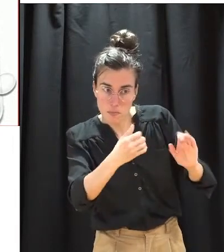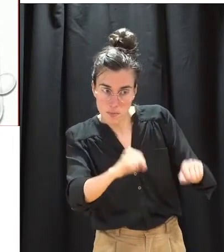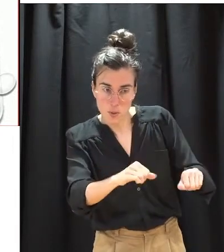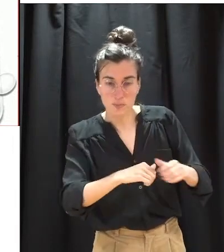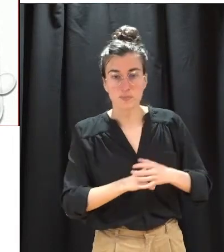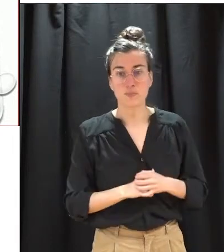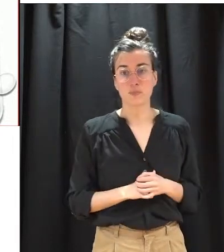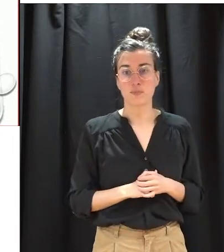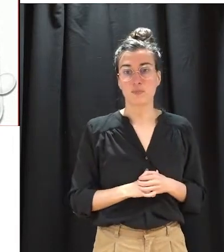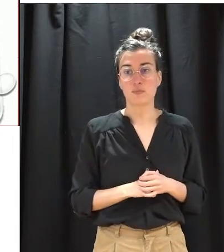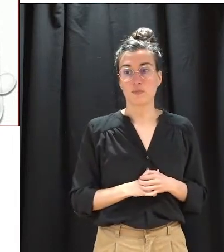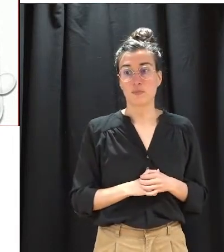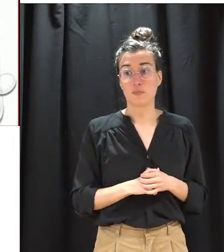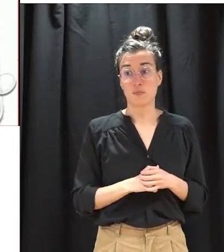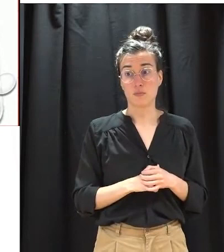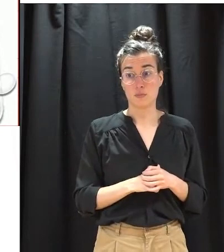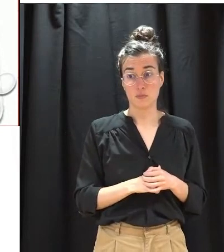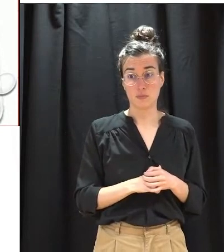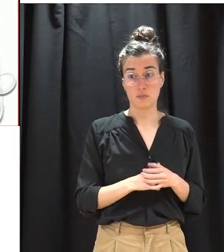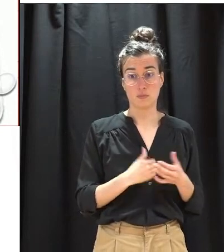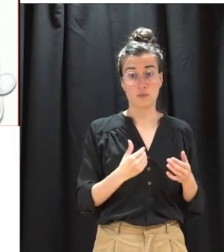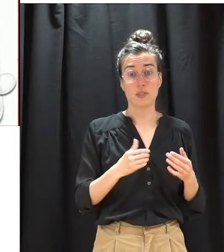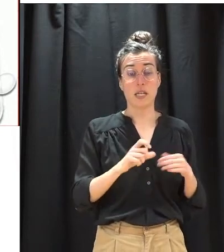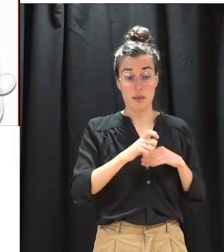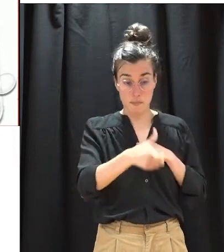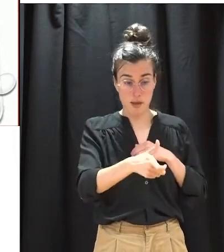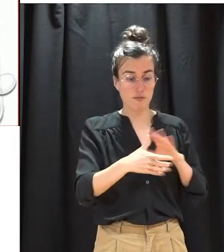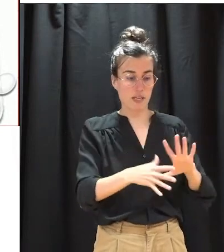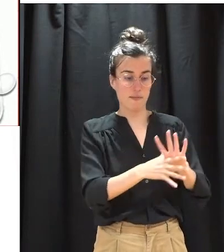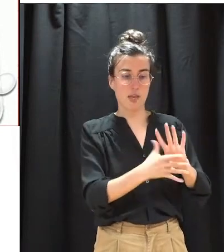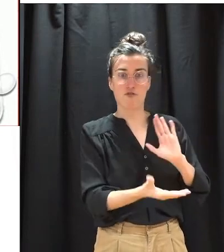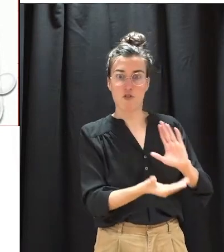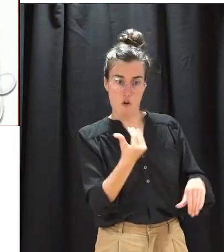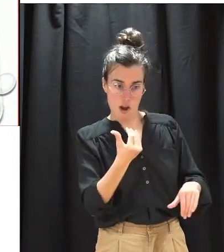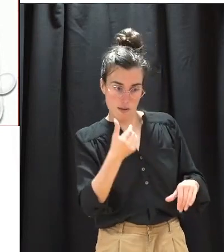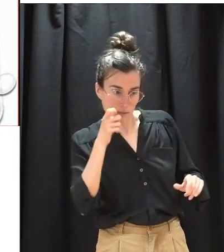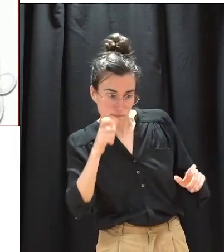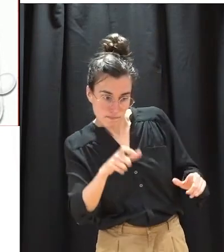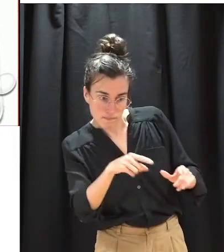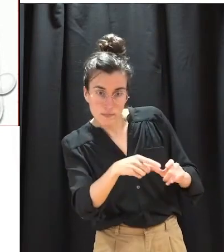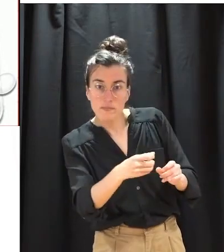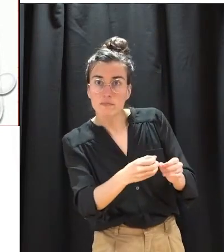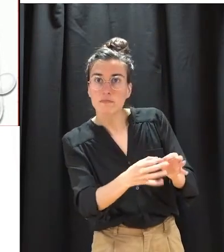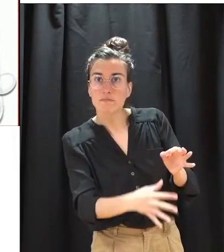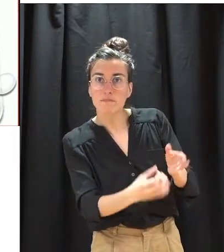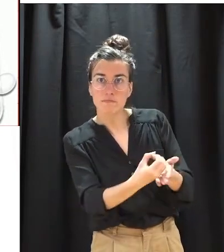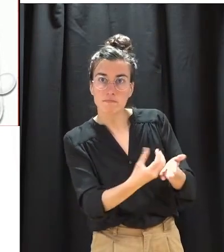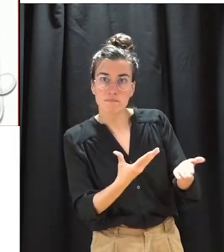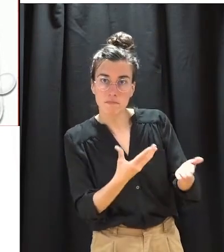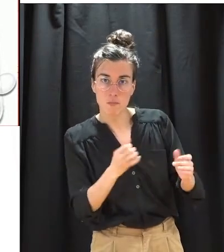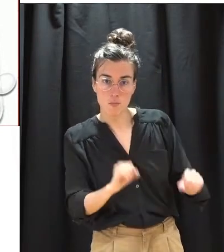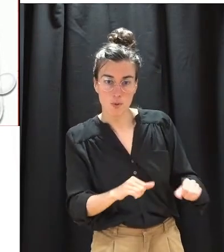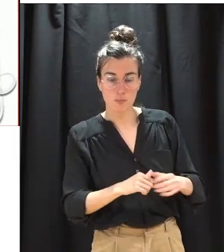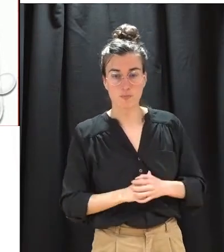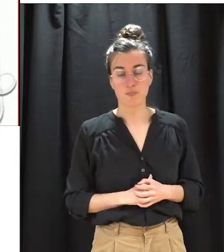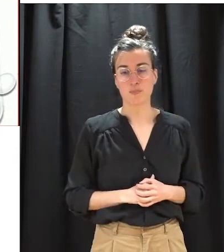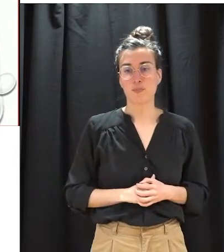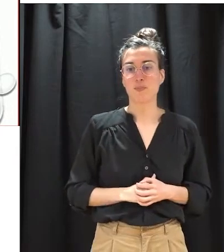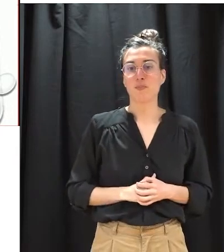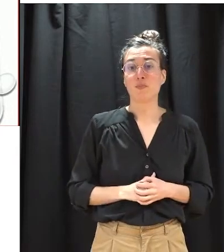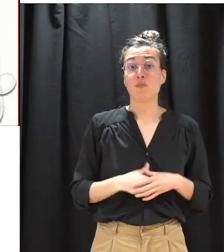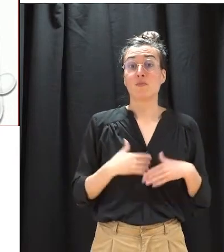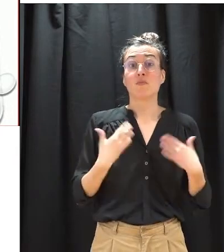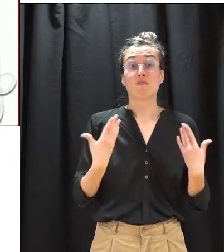en modalité verbale et en modalité visio-spatiale. Ensuite, je les ai proposés à un groupe. J'ai recruté un groupe